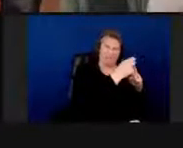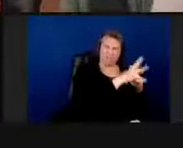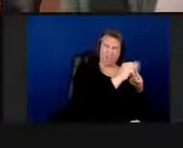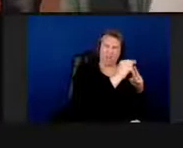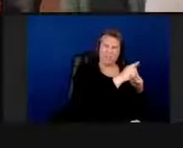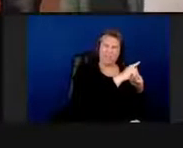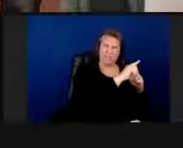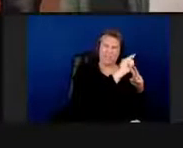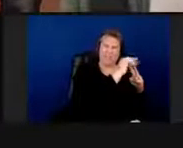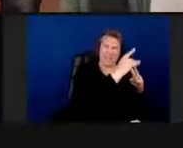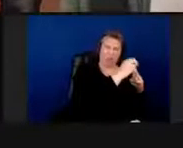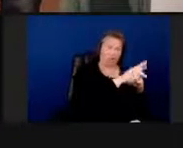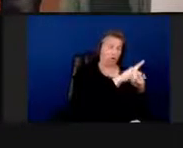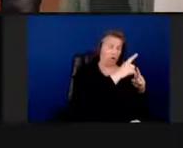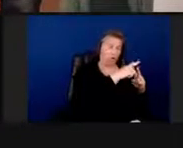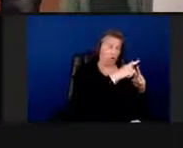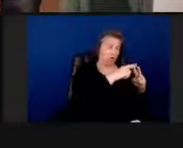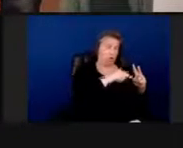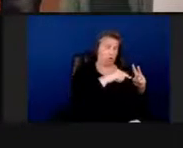Katika shule ya Kennedy,